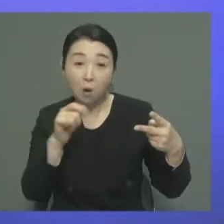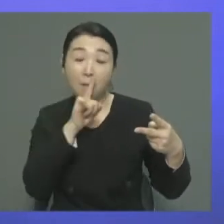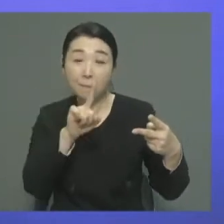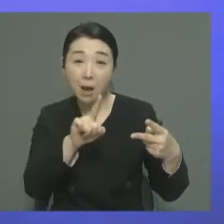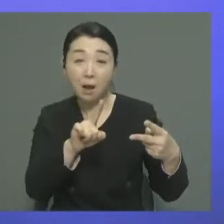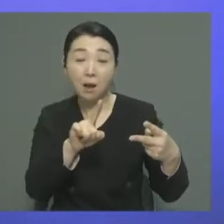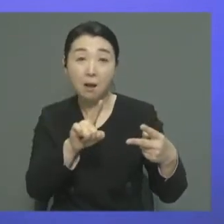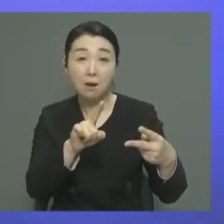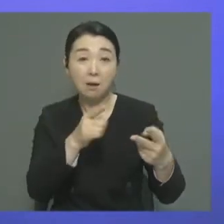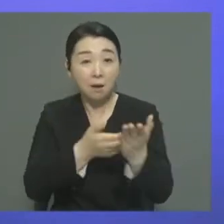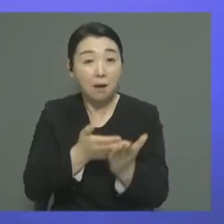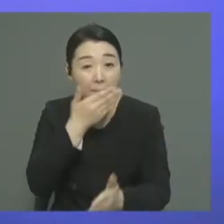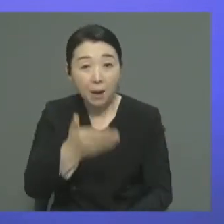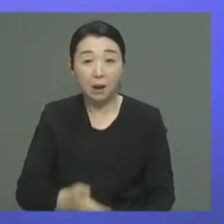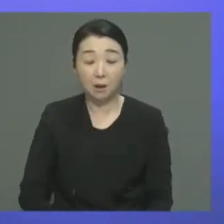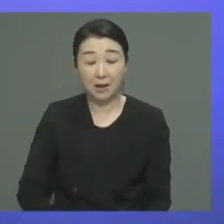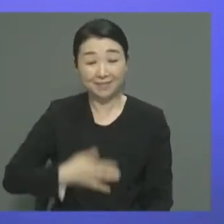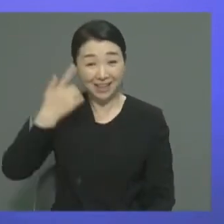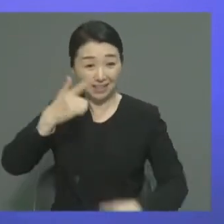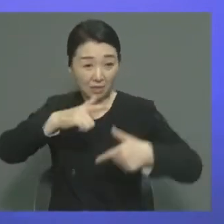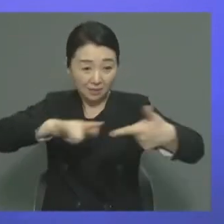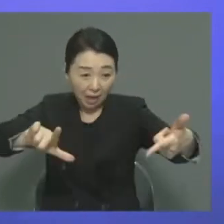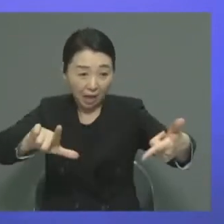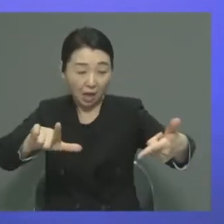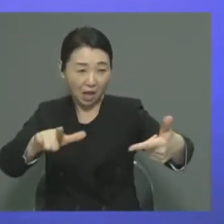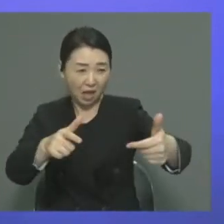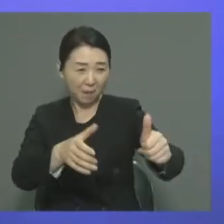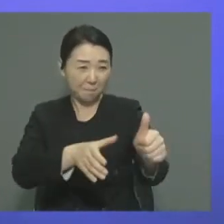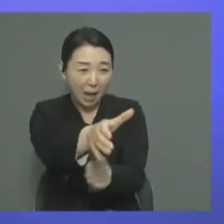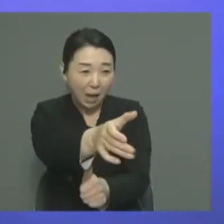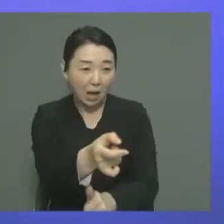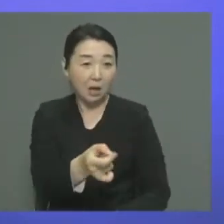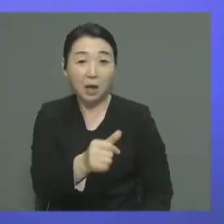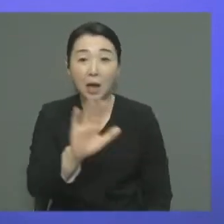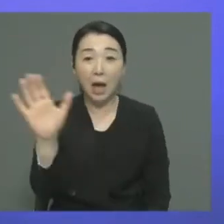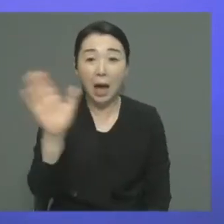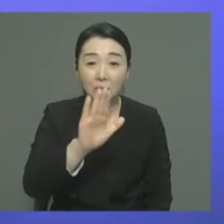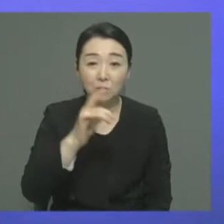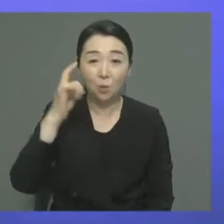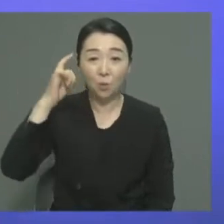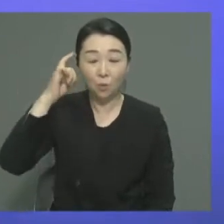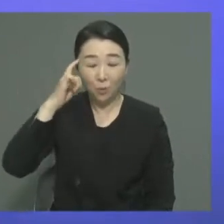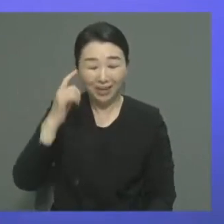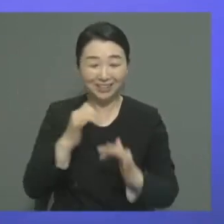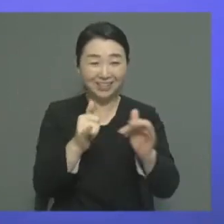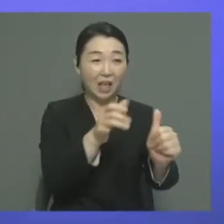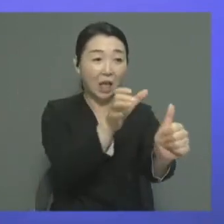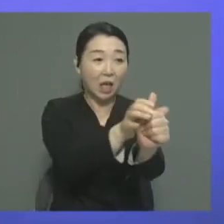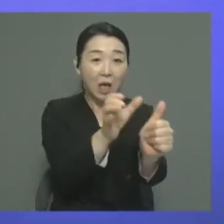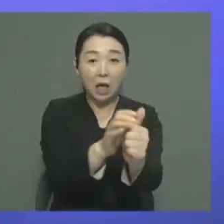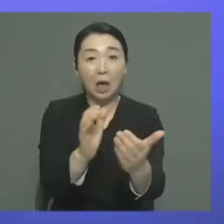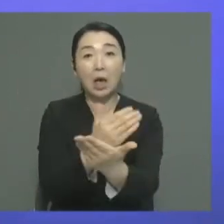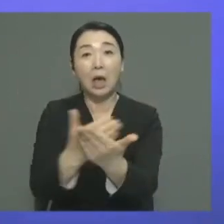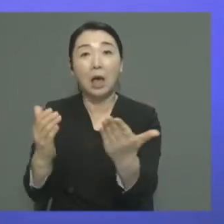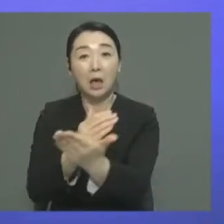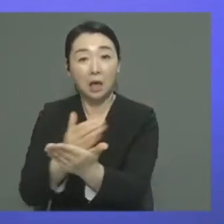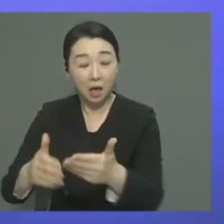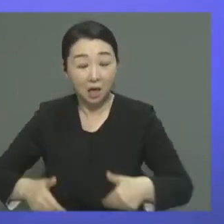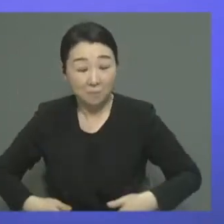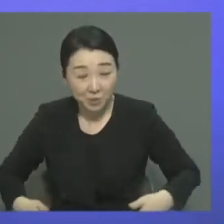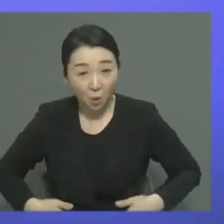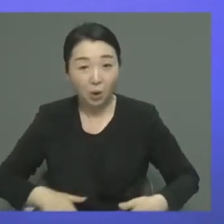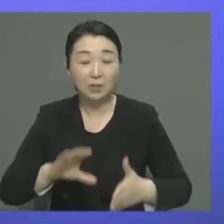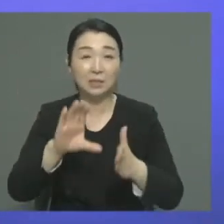나와 다르다는 것은 배제 나 투쟁의 대상이 아니라 역할분담을 통해서 시너지를 내는 원천이다